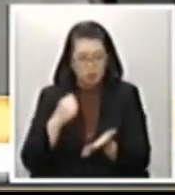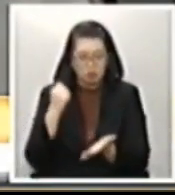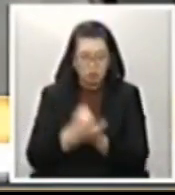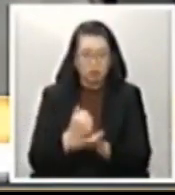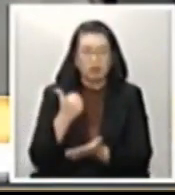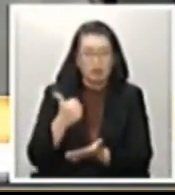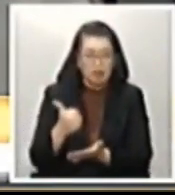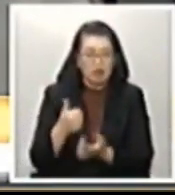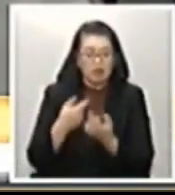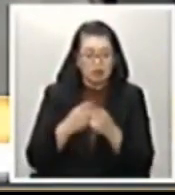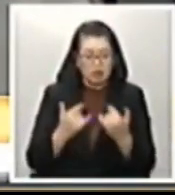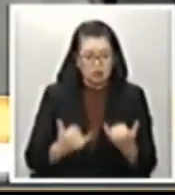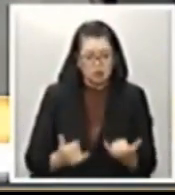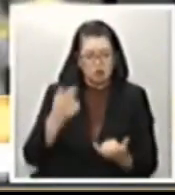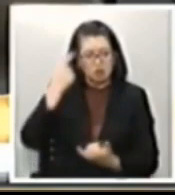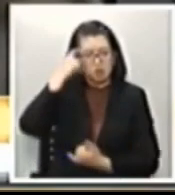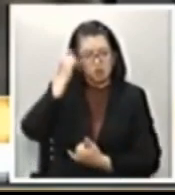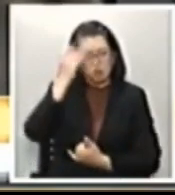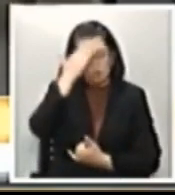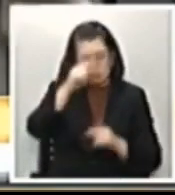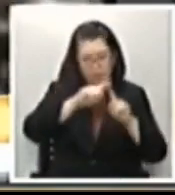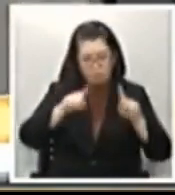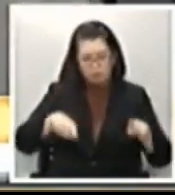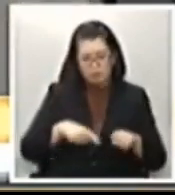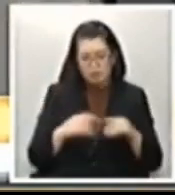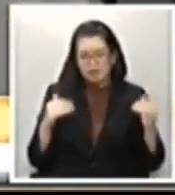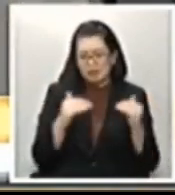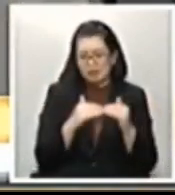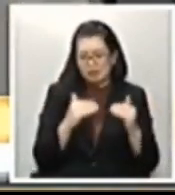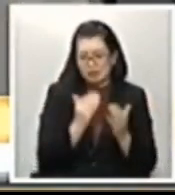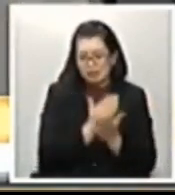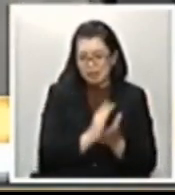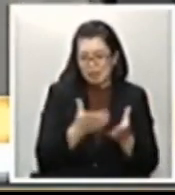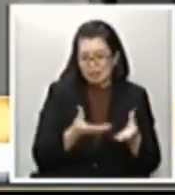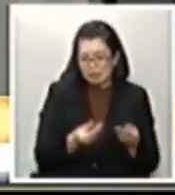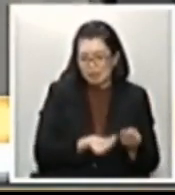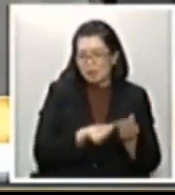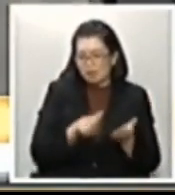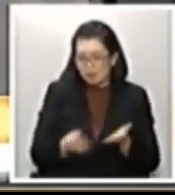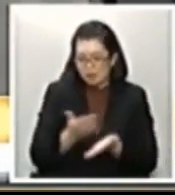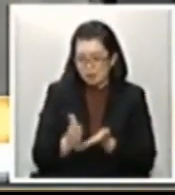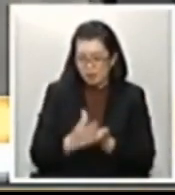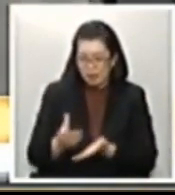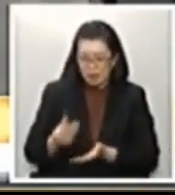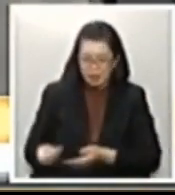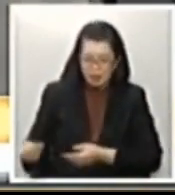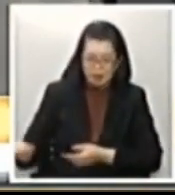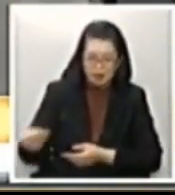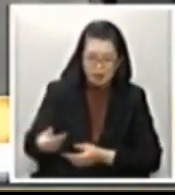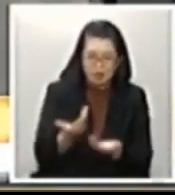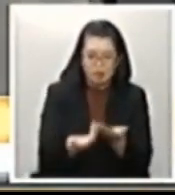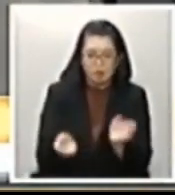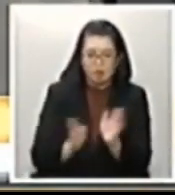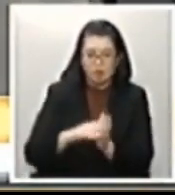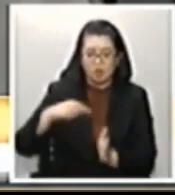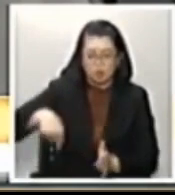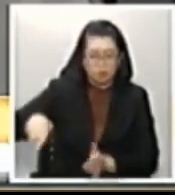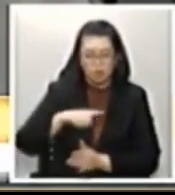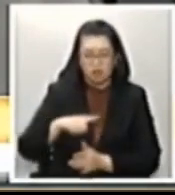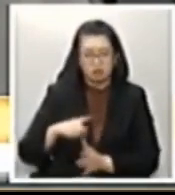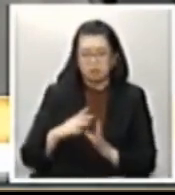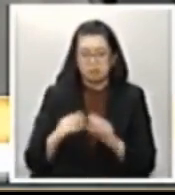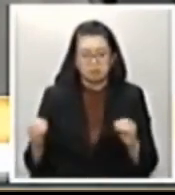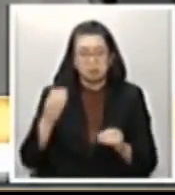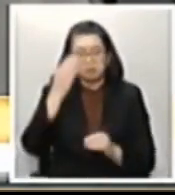ใดขณะนี้ก็ยังไม่ได้ออกเอกสารสิทธิ์เพราะนั้นพี่น้องชาวบ้านวังทองหมู่13ตำบลบางขันอำเภอบ